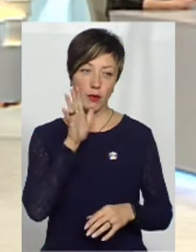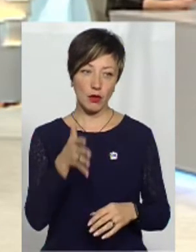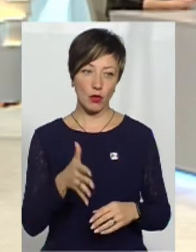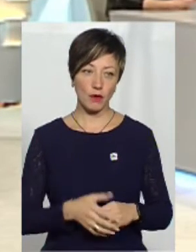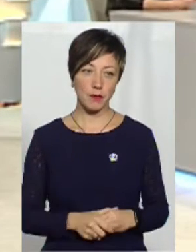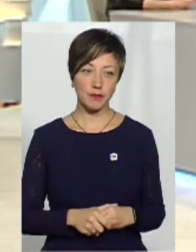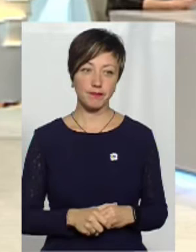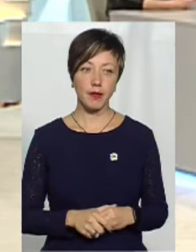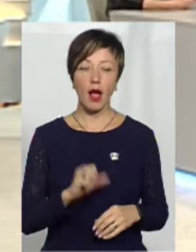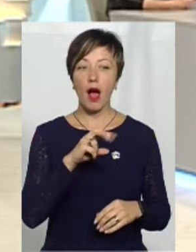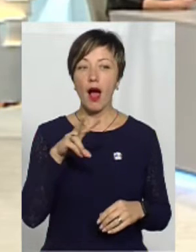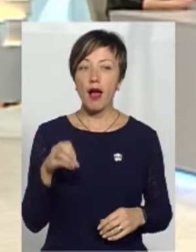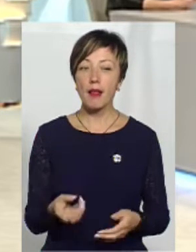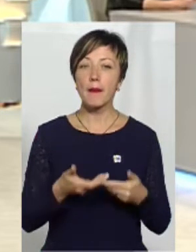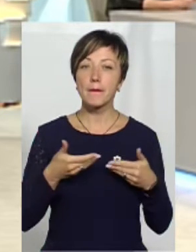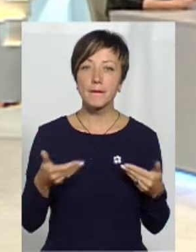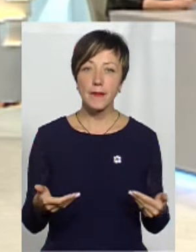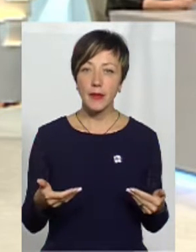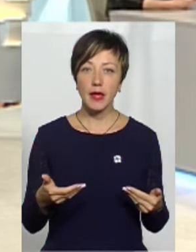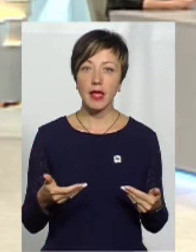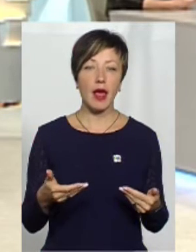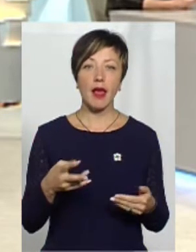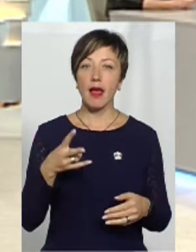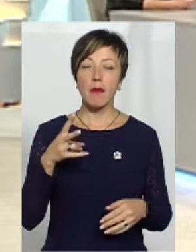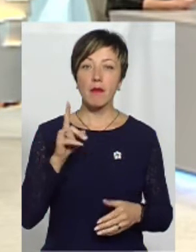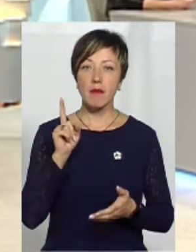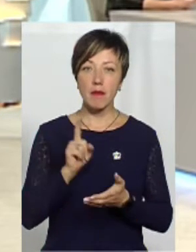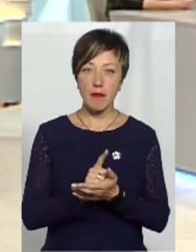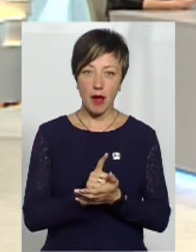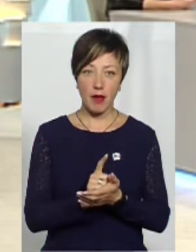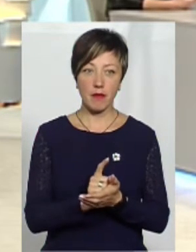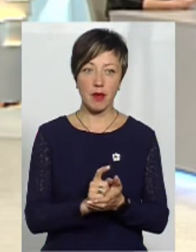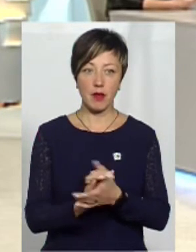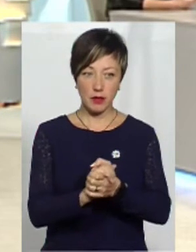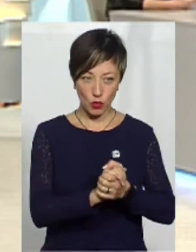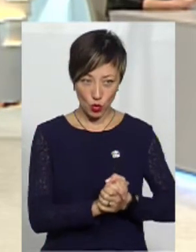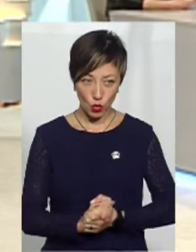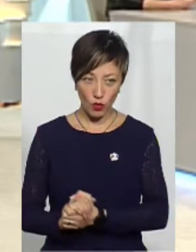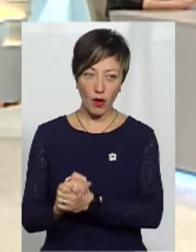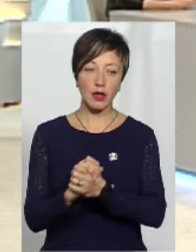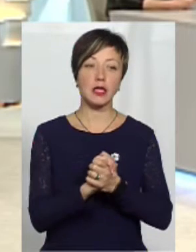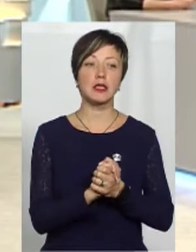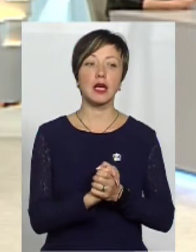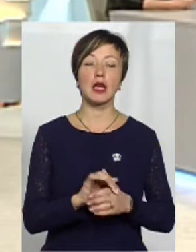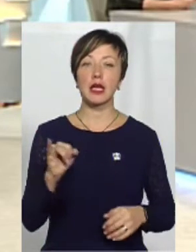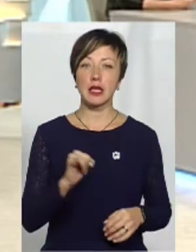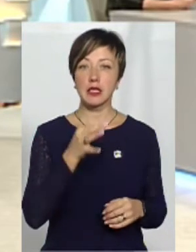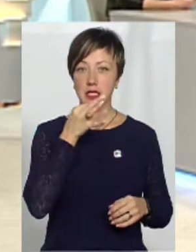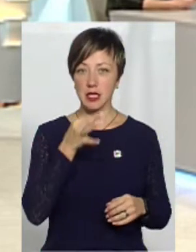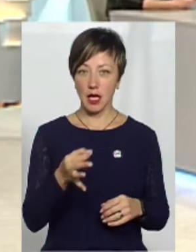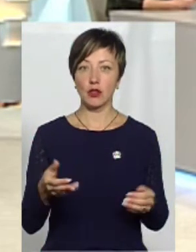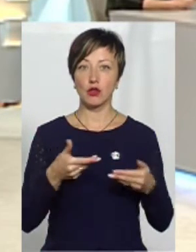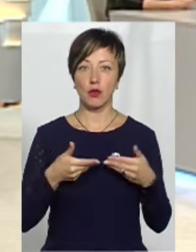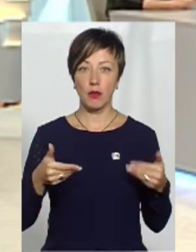років. Але ми маємо не на які провокації збитися в один кулачок і сказати, що